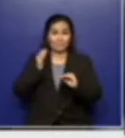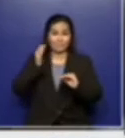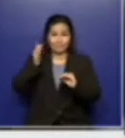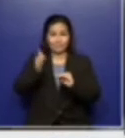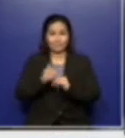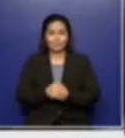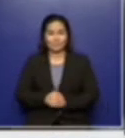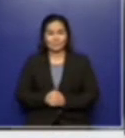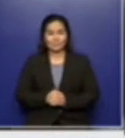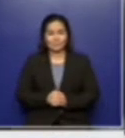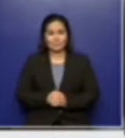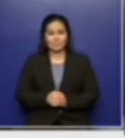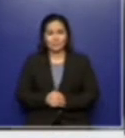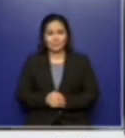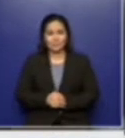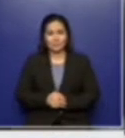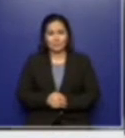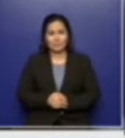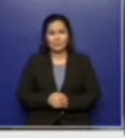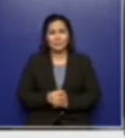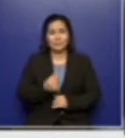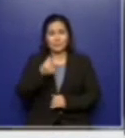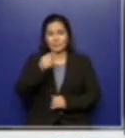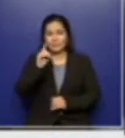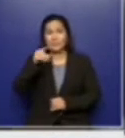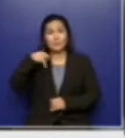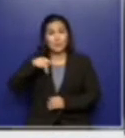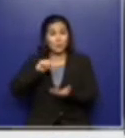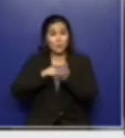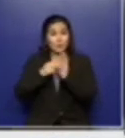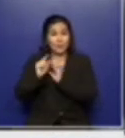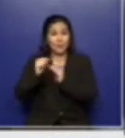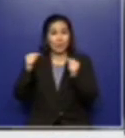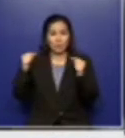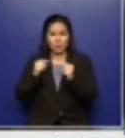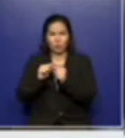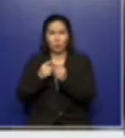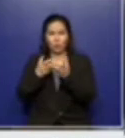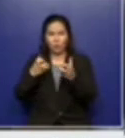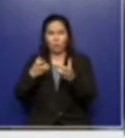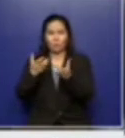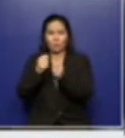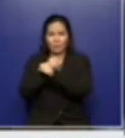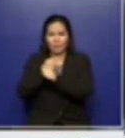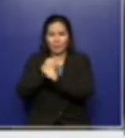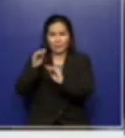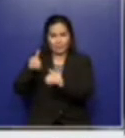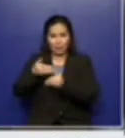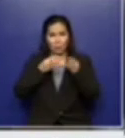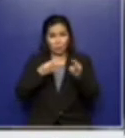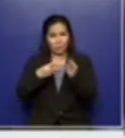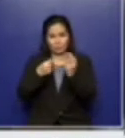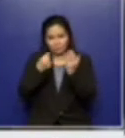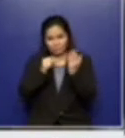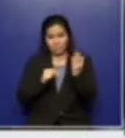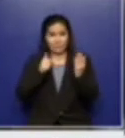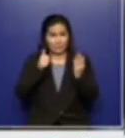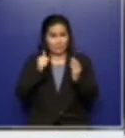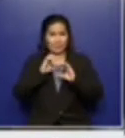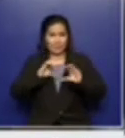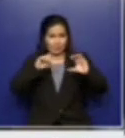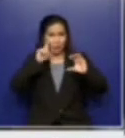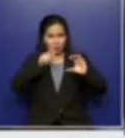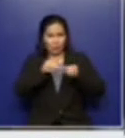คือ GAP เมื่อกี้คือการนำเข้าสินค้าแบบปลอดภัยนะครับรัฐบาลต้องบอกประชาชนว่าทำไมต้อง